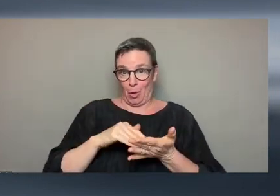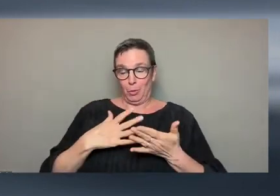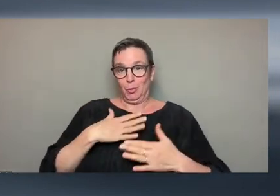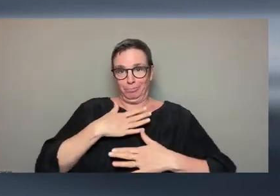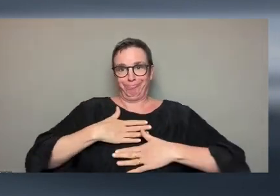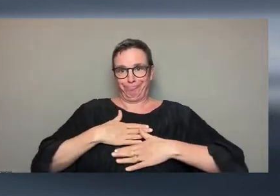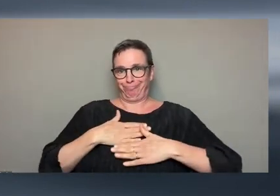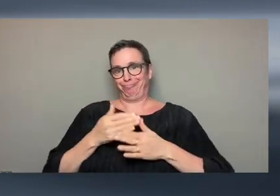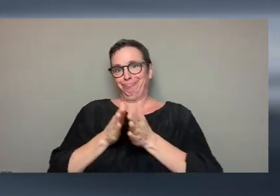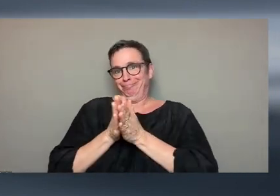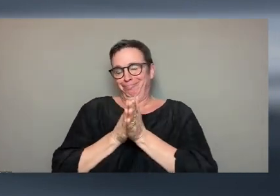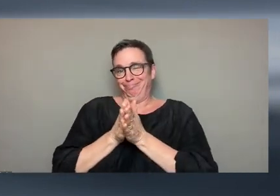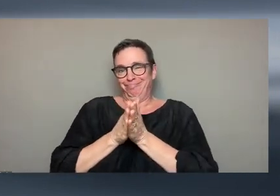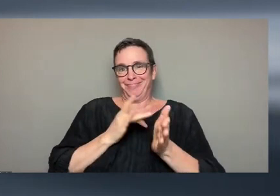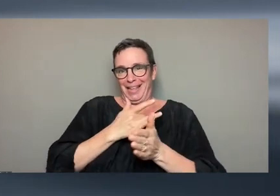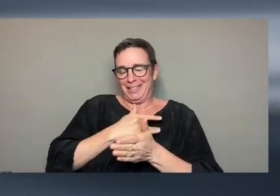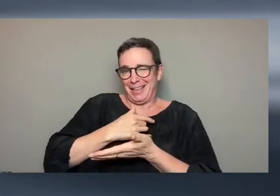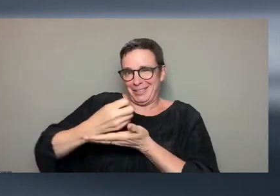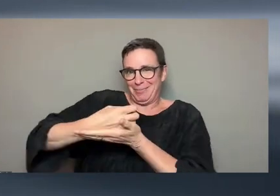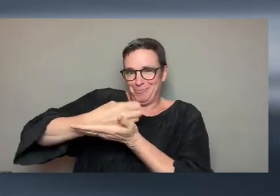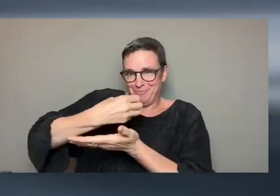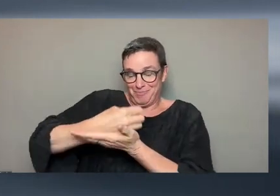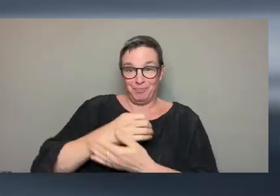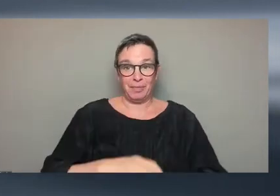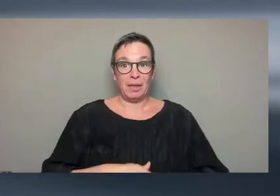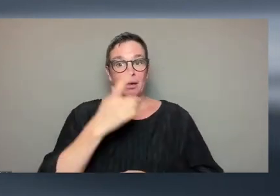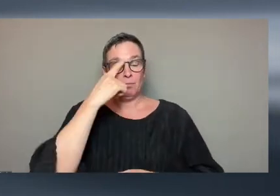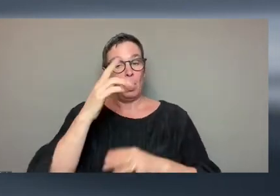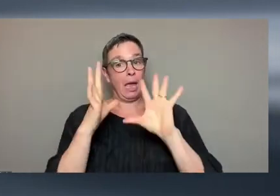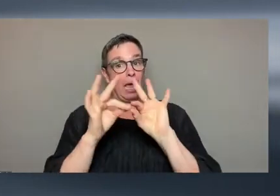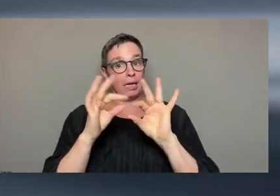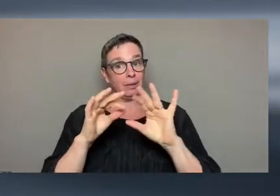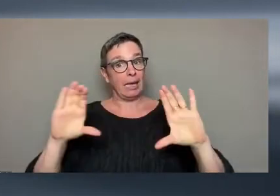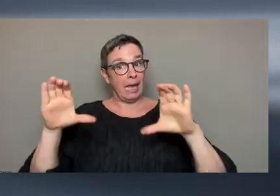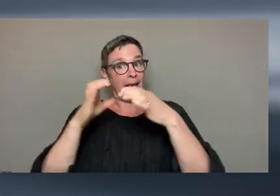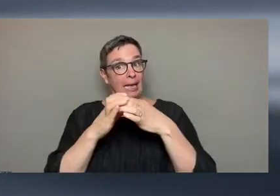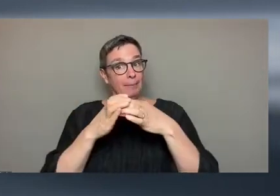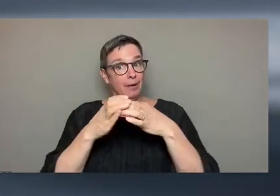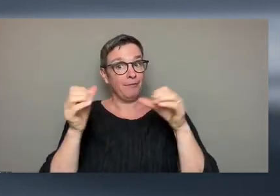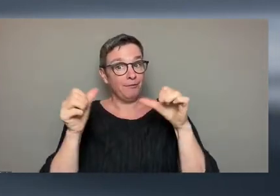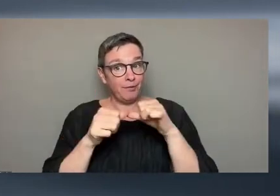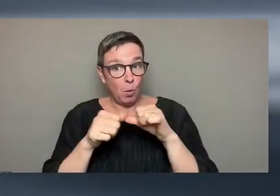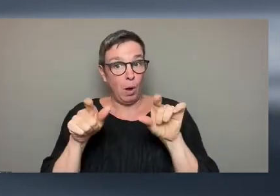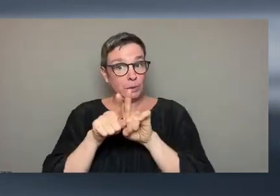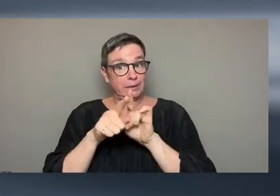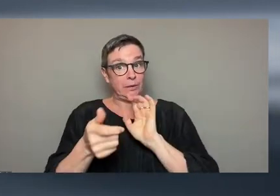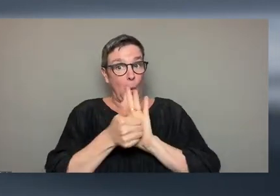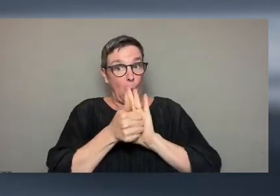intéressés. Ce que je peux par contre faire, c'est vous expliquer ce que nous faisons dans notre équipe et quelles sont nos ambitions pour ce routeur.